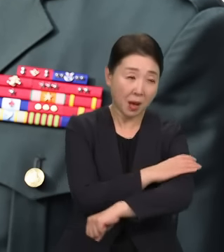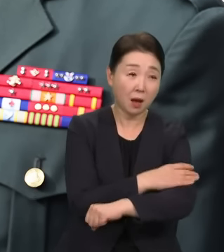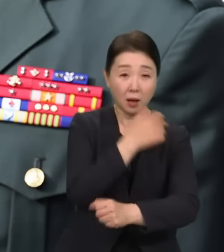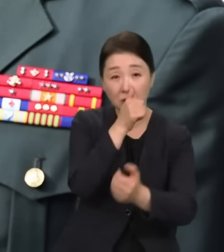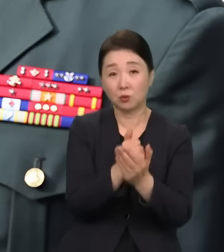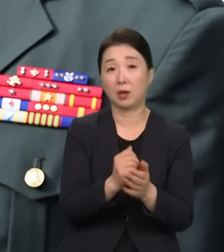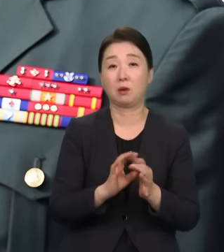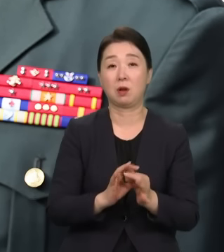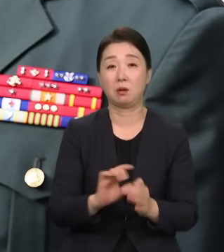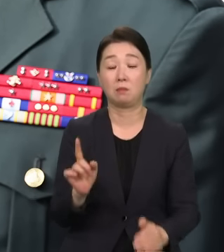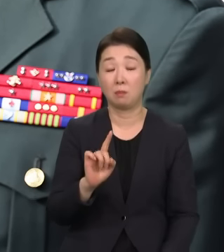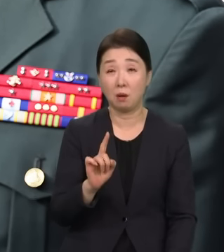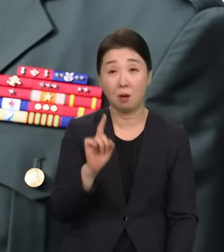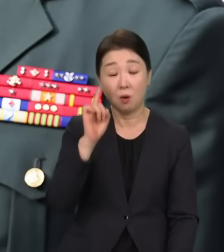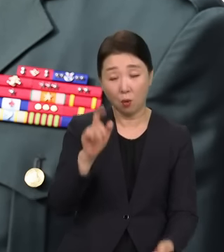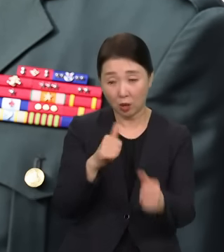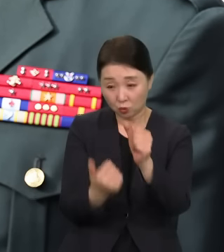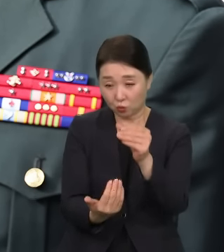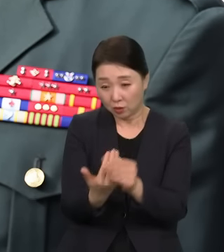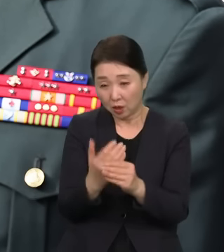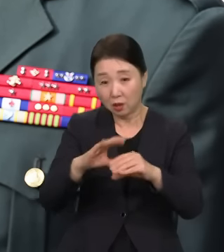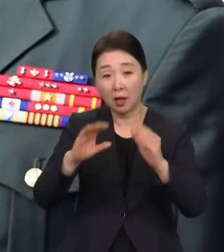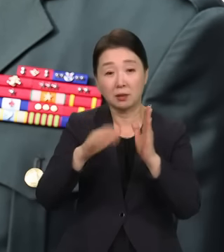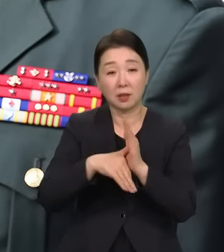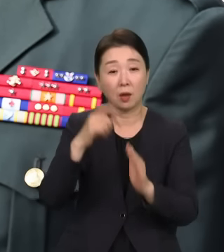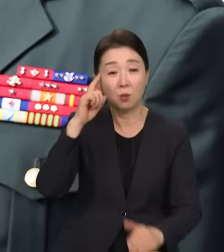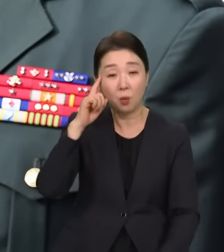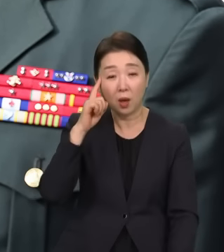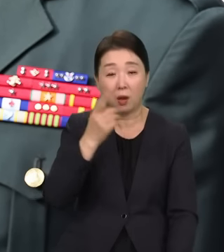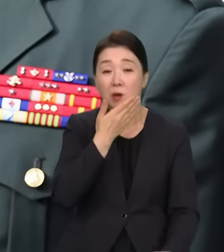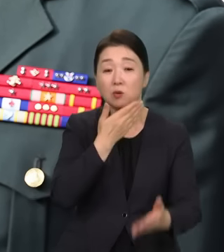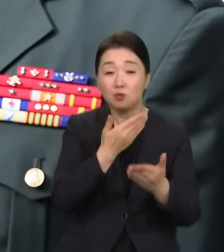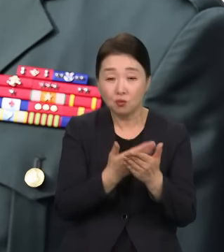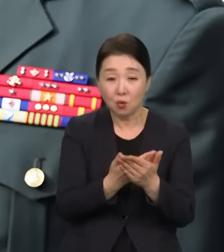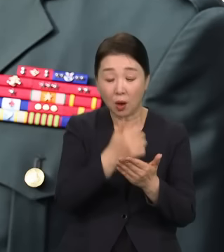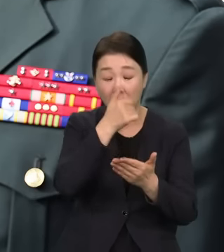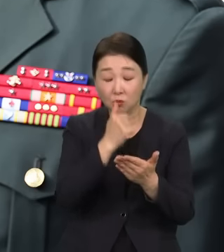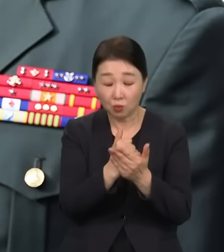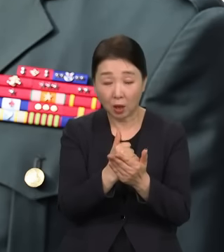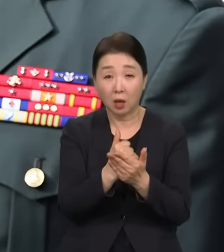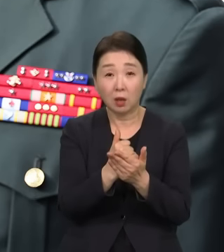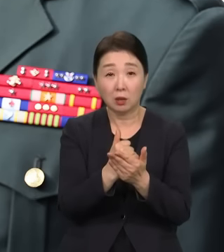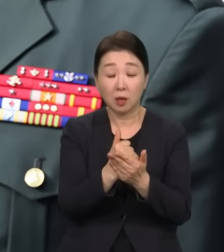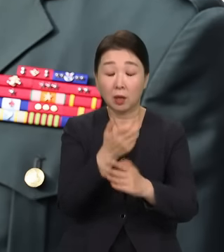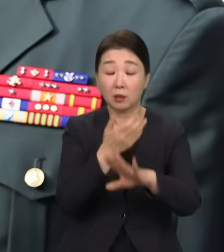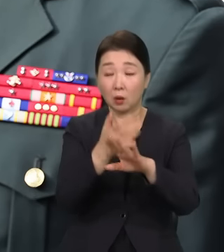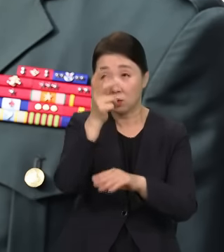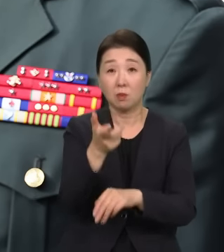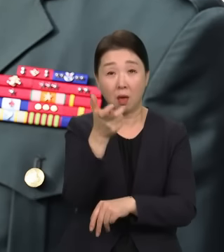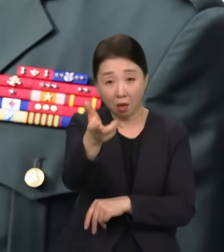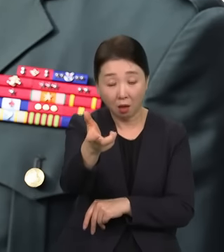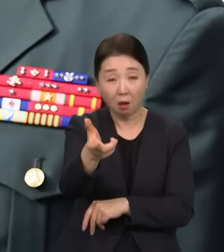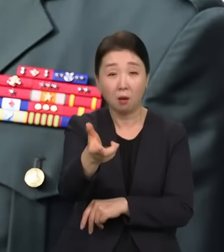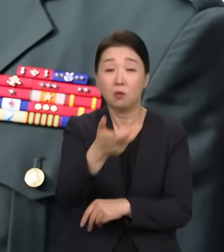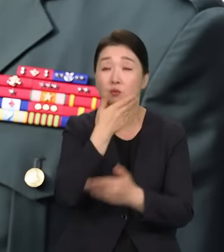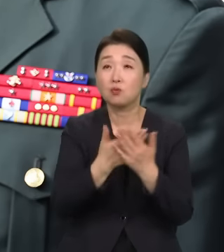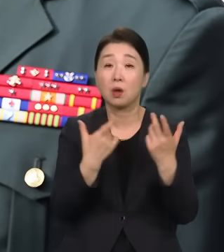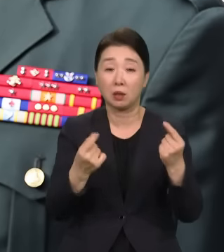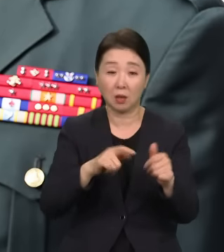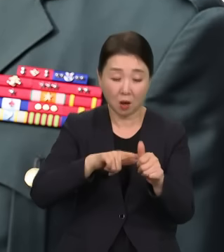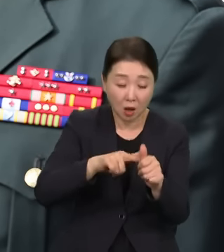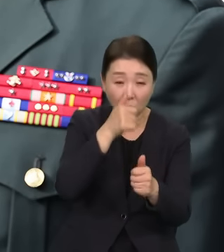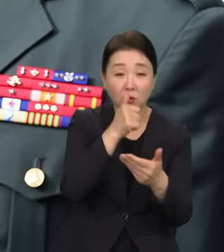관련해선 변사 사건을 처리하는 과정에 인지한 원인 범죄를 즉시 이첩하는 건 당연한 조치라고 주장했습니다. 강요 혐의에